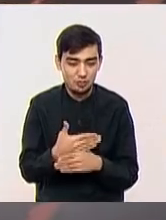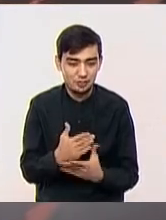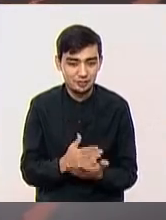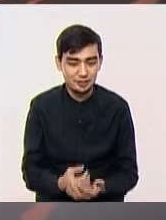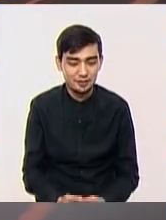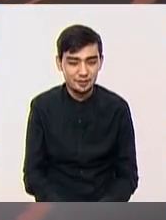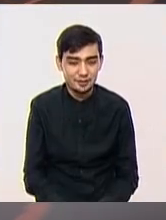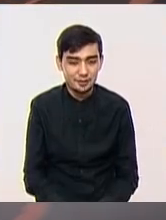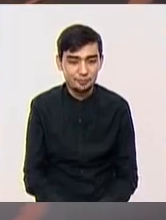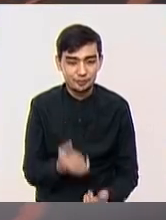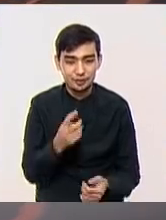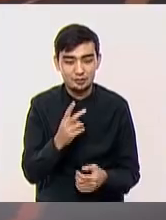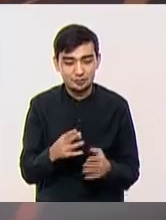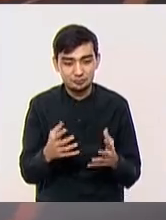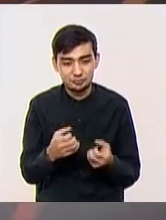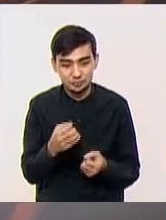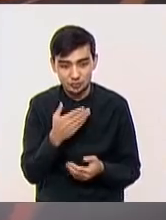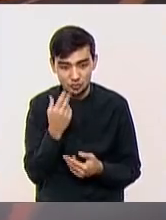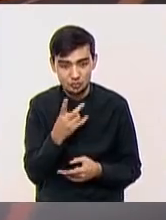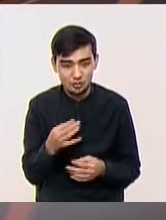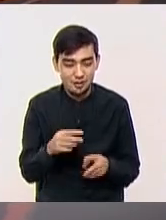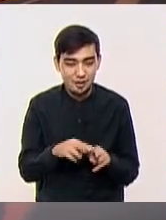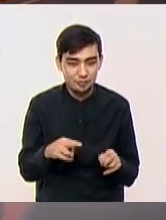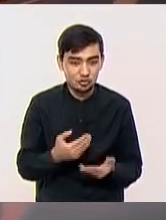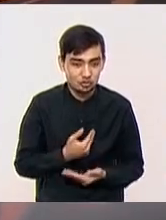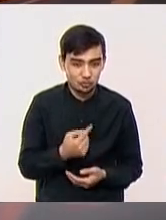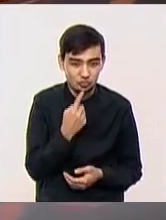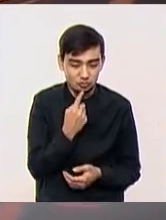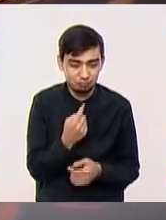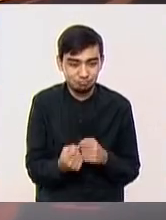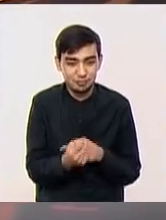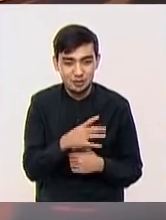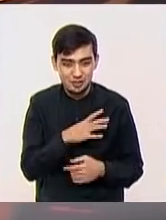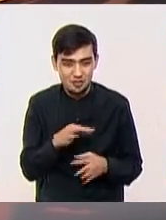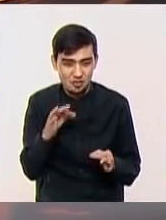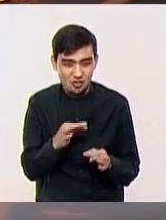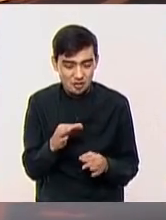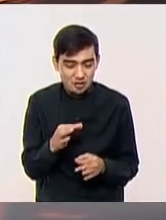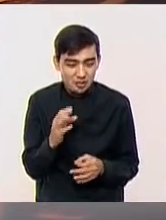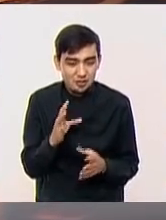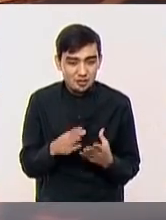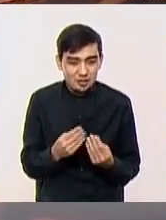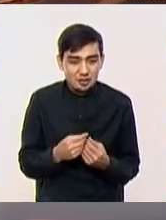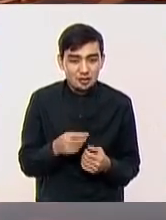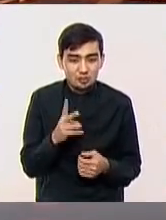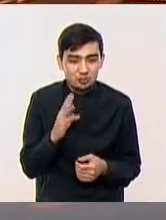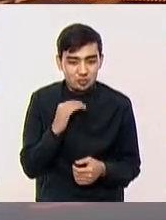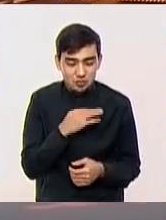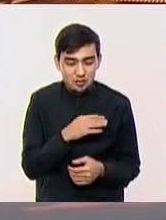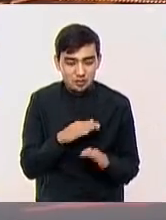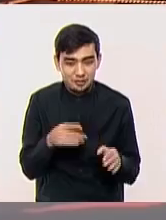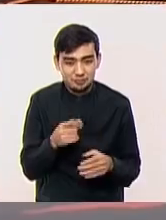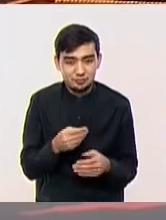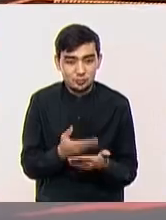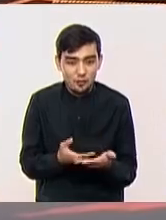бір кейіпкеріміз баспаналы ғана болған жоқ, өзіндей өмірде қиындық көрген, тағдыр тауқыметін тартқан көп балалы аналарға көмектесетін,